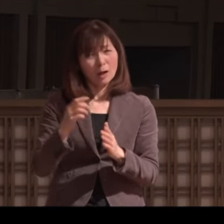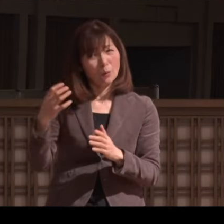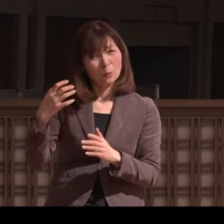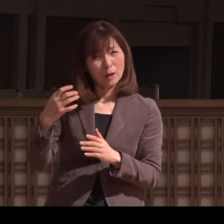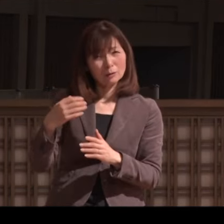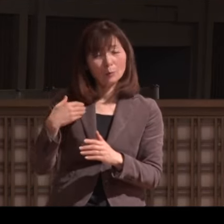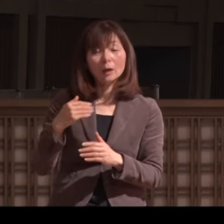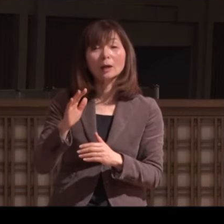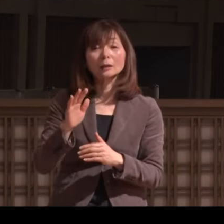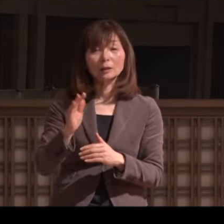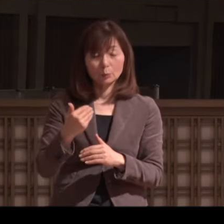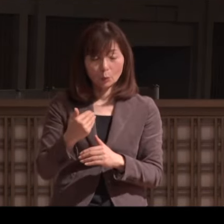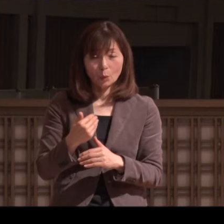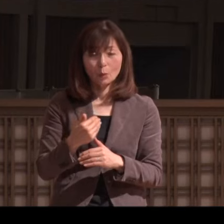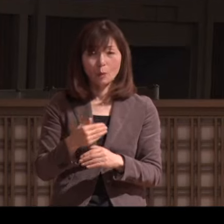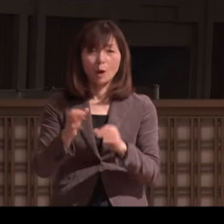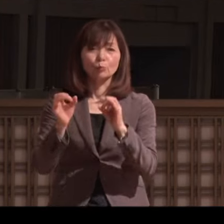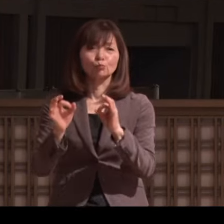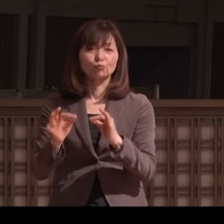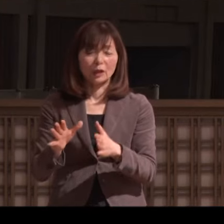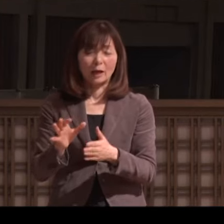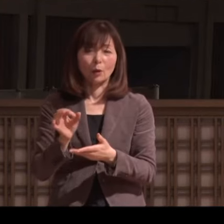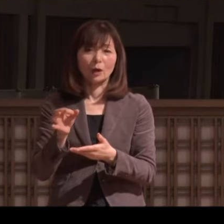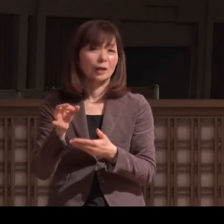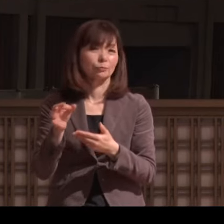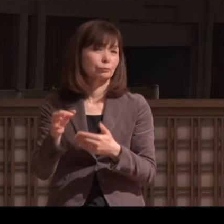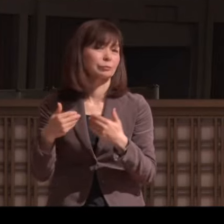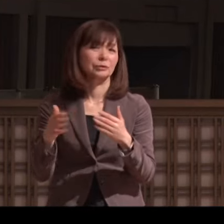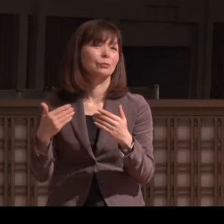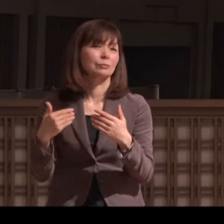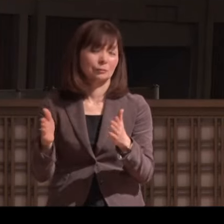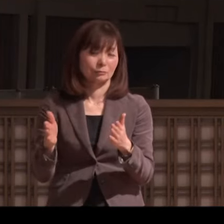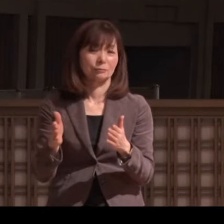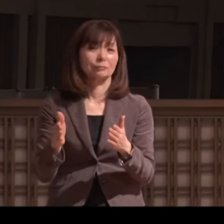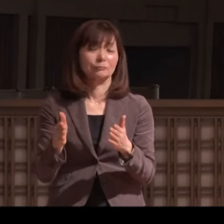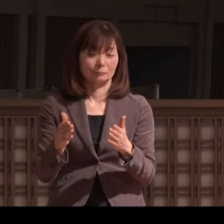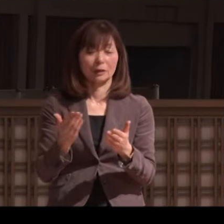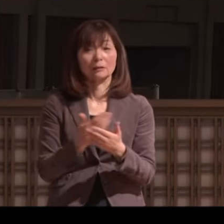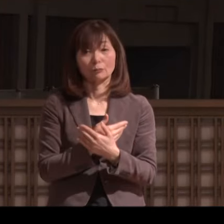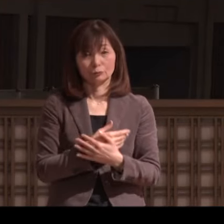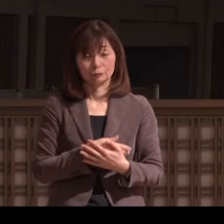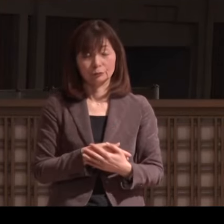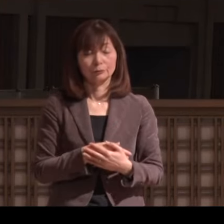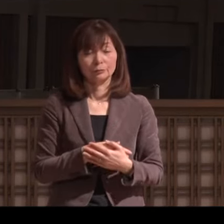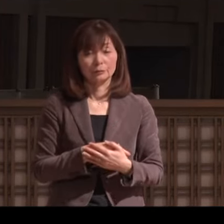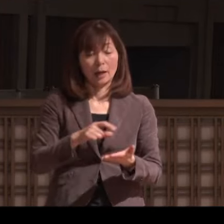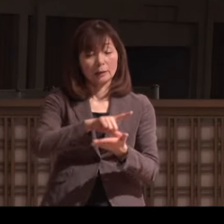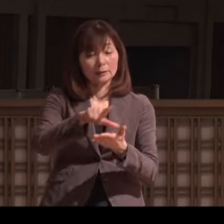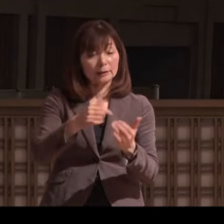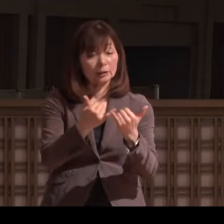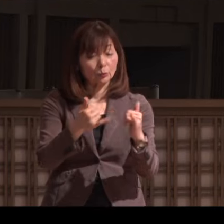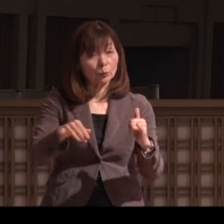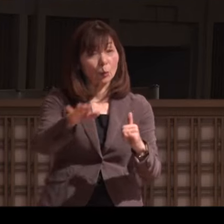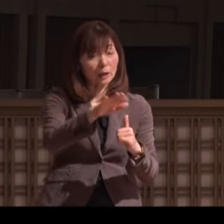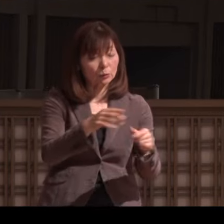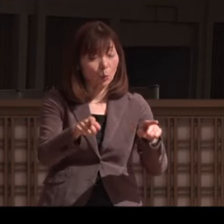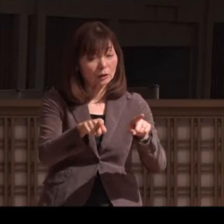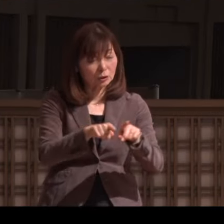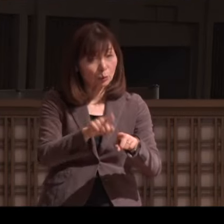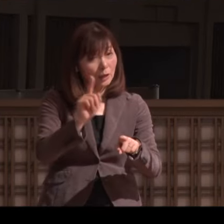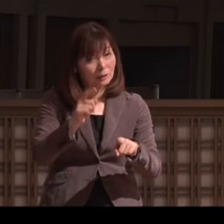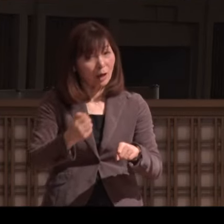かな無駄なお金使わなくて良くなりますよっていうのありますね地域の人たちと一緒に何か